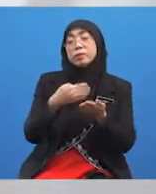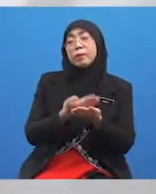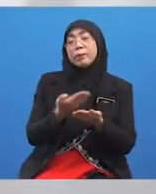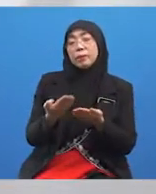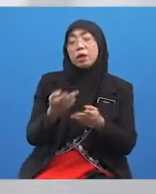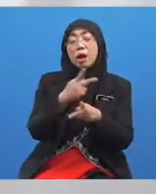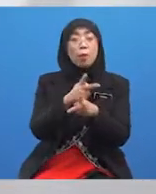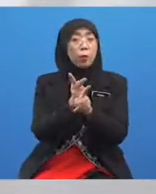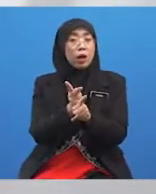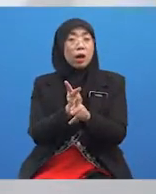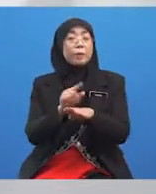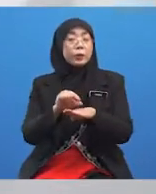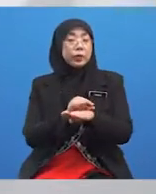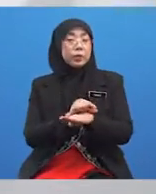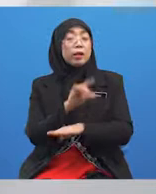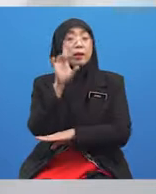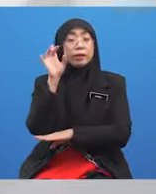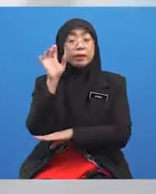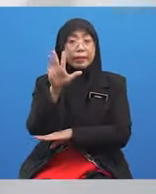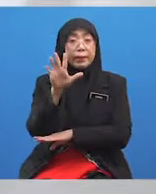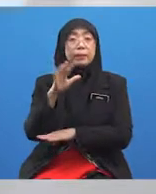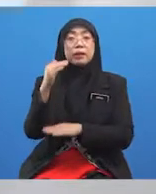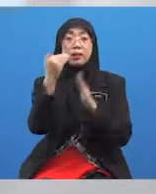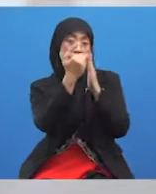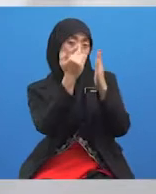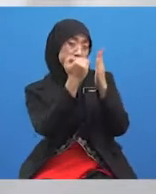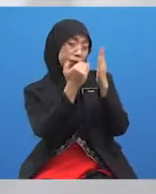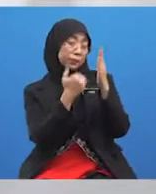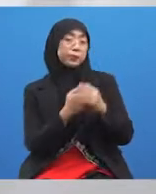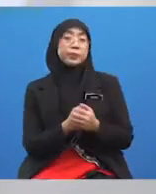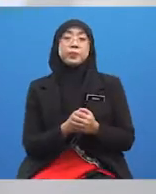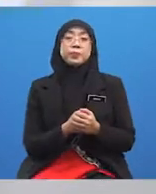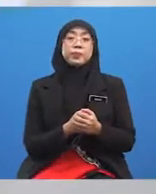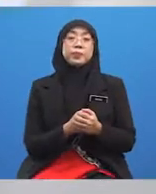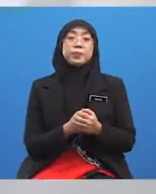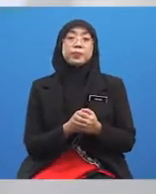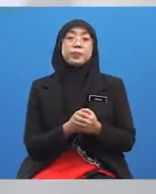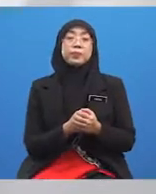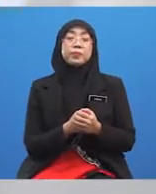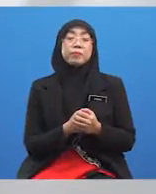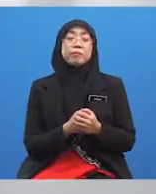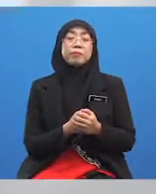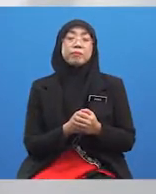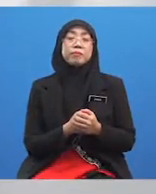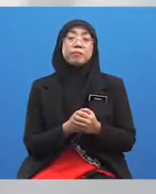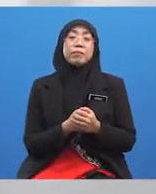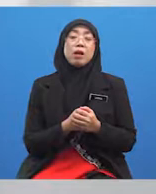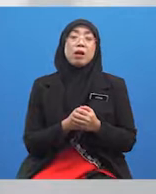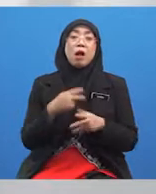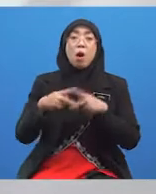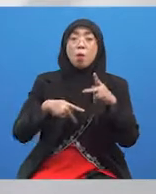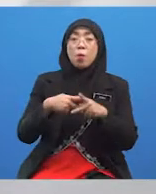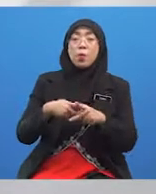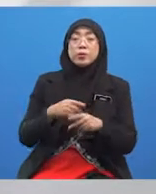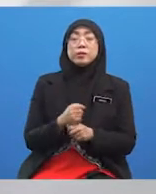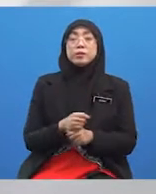pengguna ada 5 langkah. Proses pembelian produk baharu juga ada 5 langkah. Proses pembelian